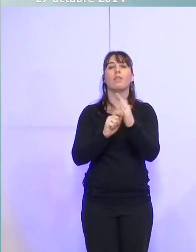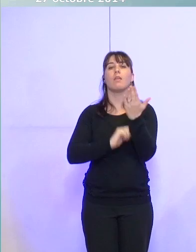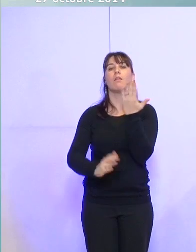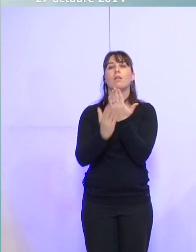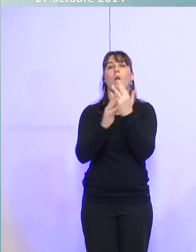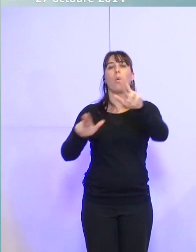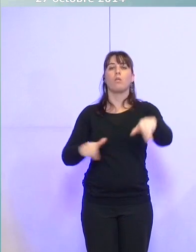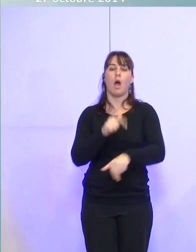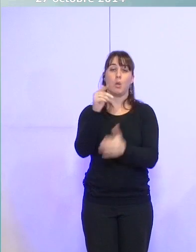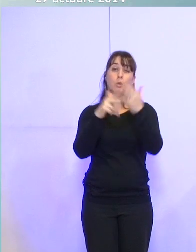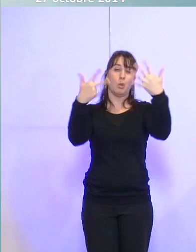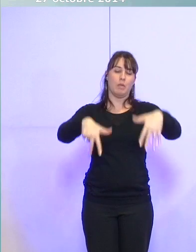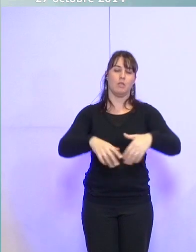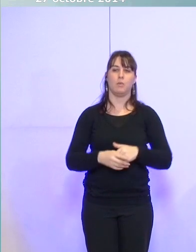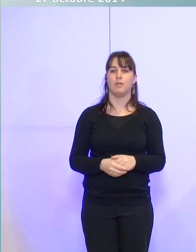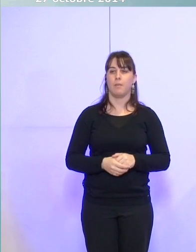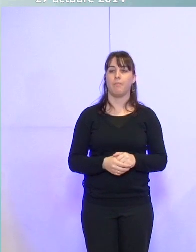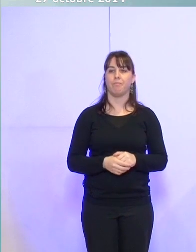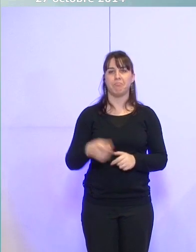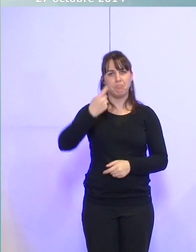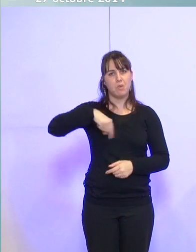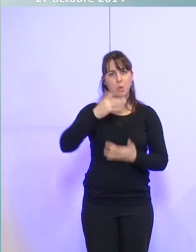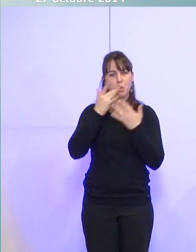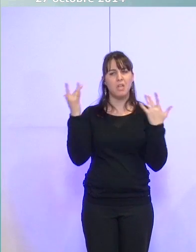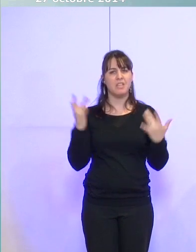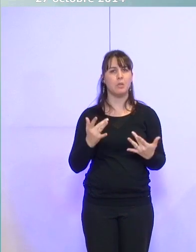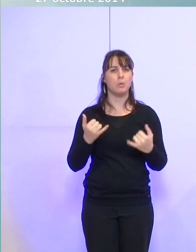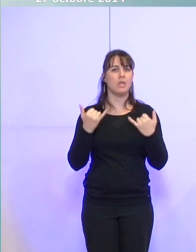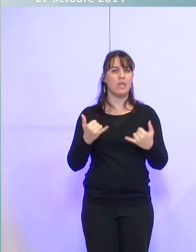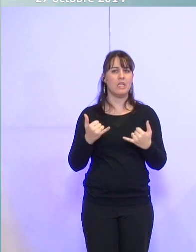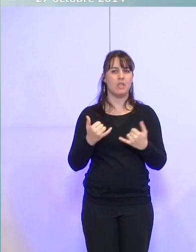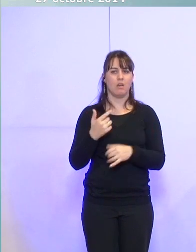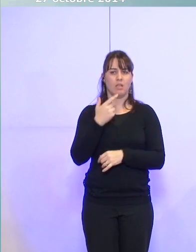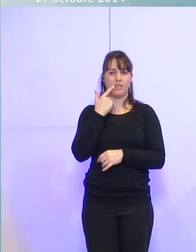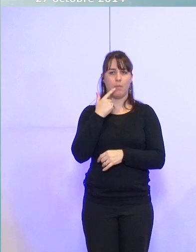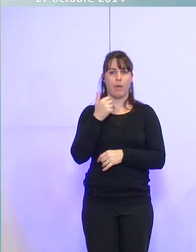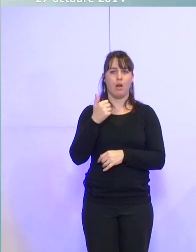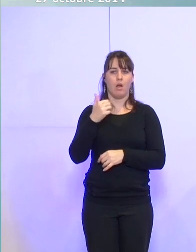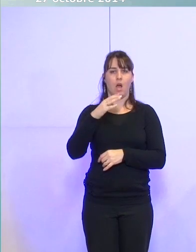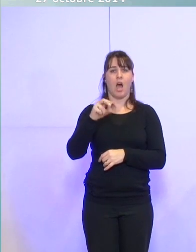2018. Nous sommes déçus de ce qu'on appelle ici un coup parti.